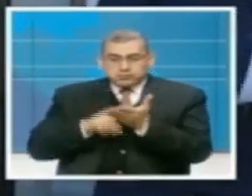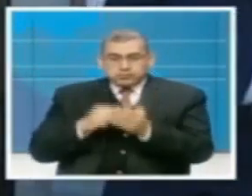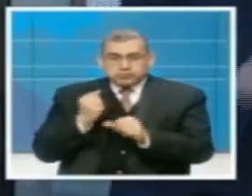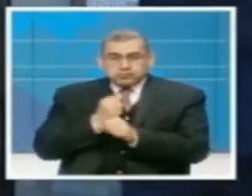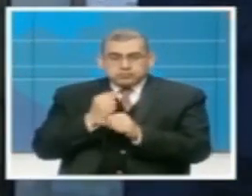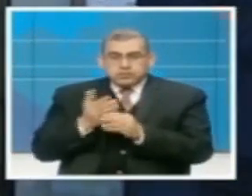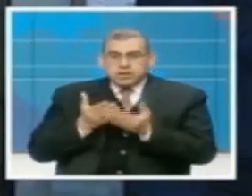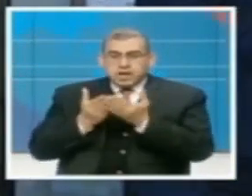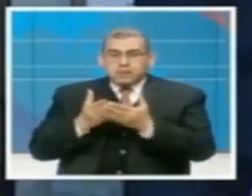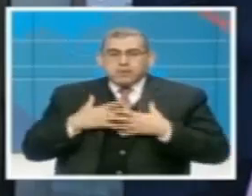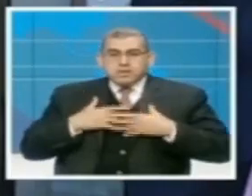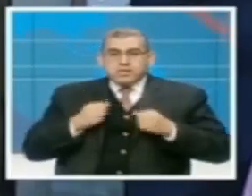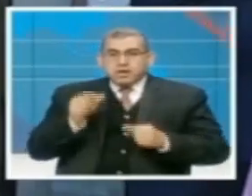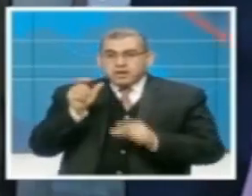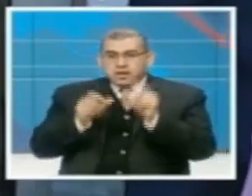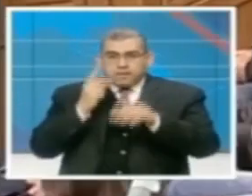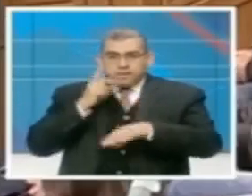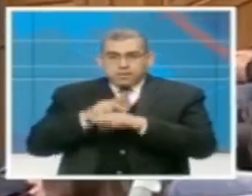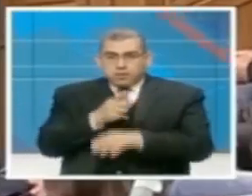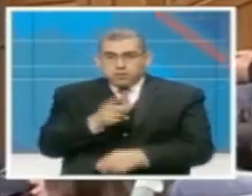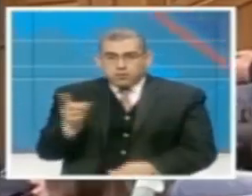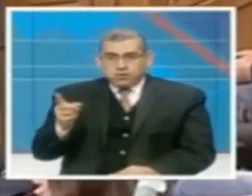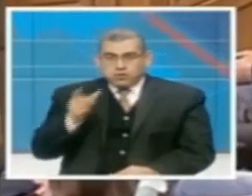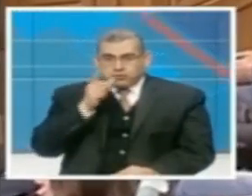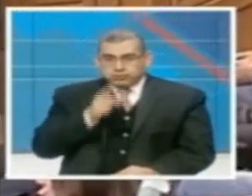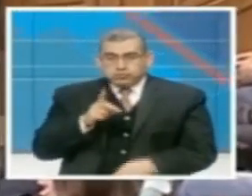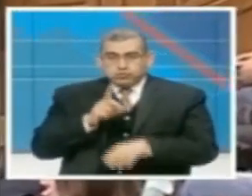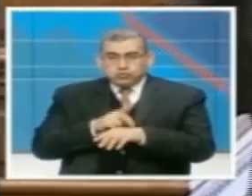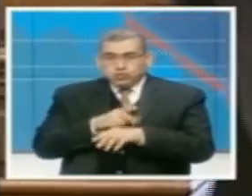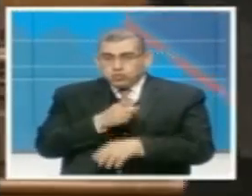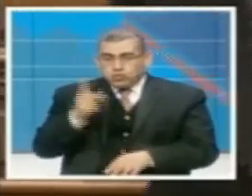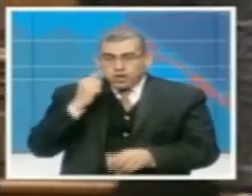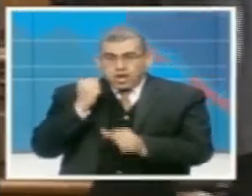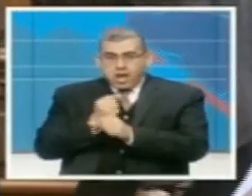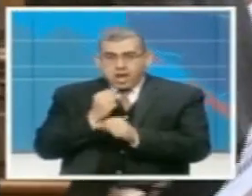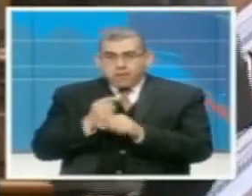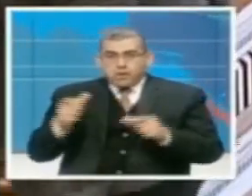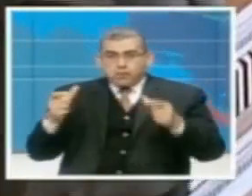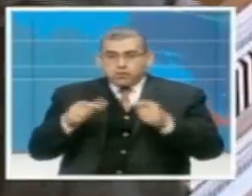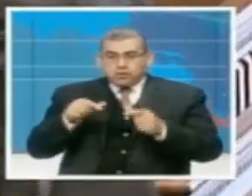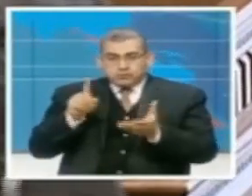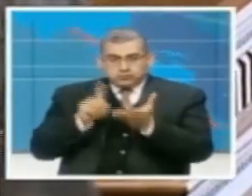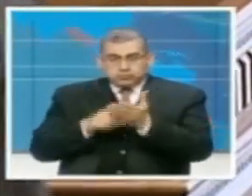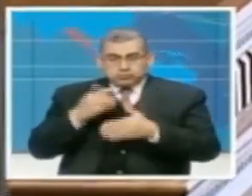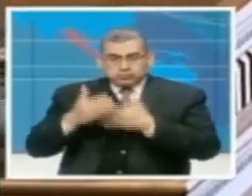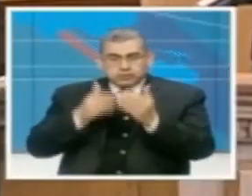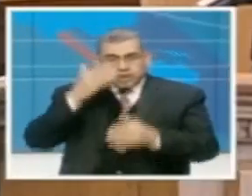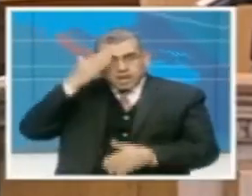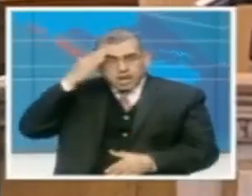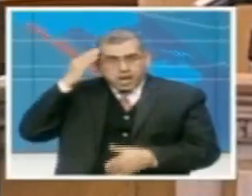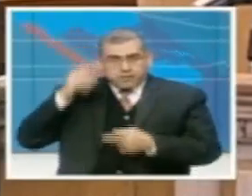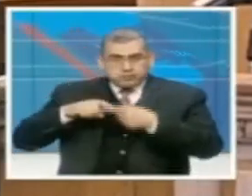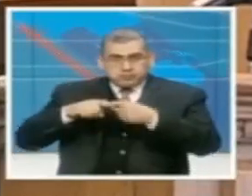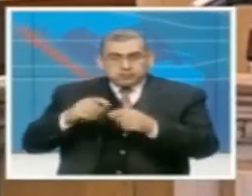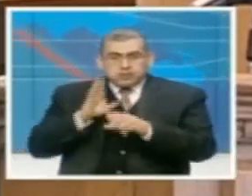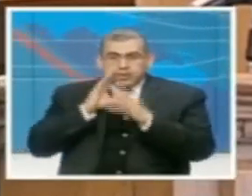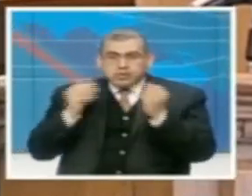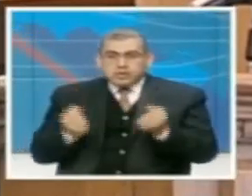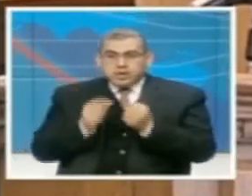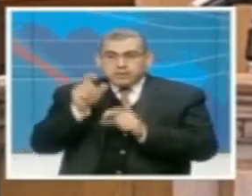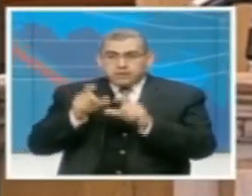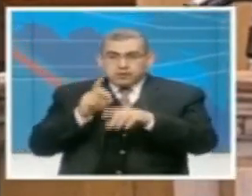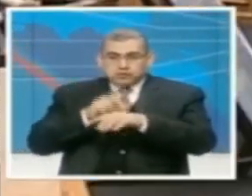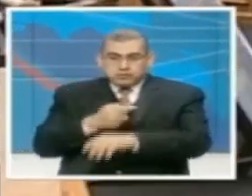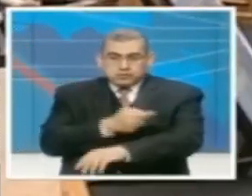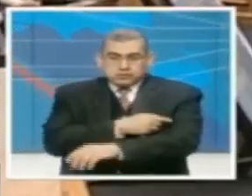الخدمة الصحية لهؤلاء المرضى. كما أوصى الأطباء خلال فعاليات المؤتمر بضرورة نقل الخبرات وتدريب الكوادر الطبية